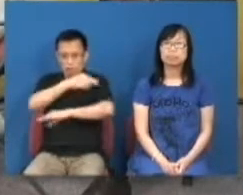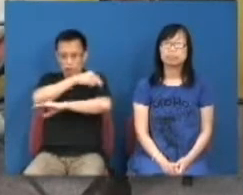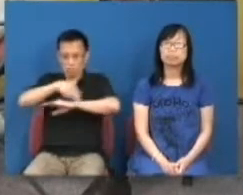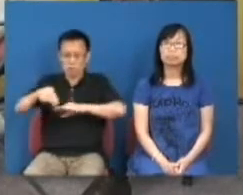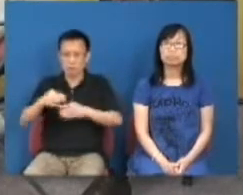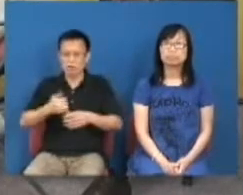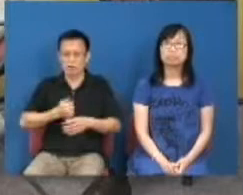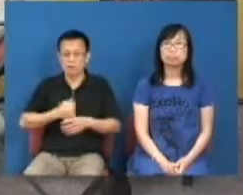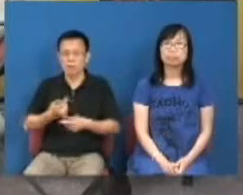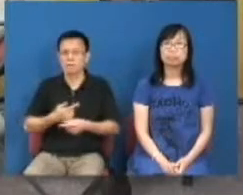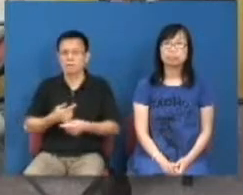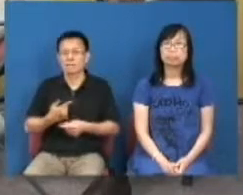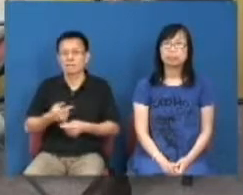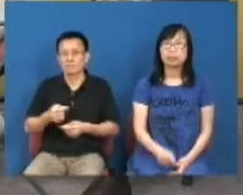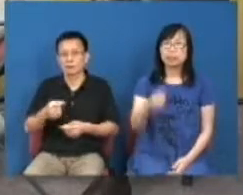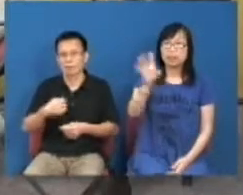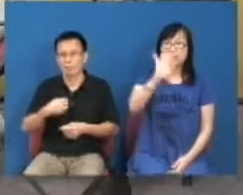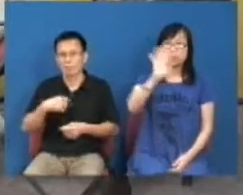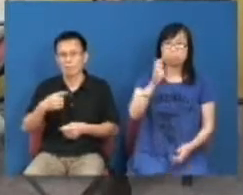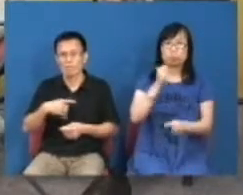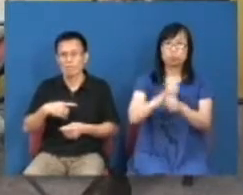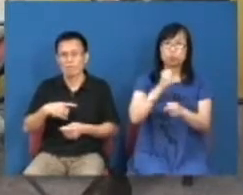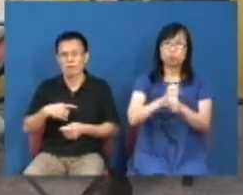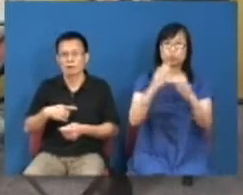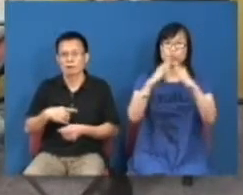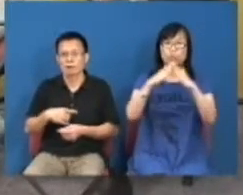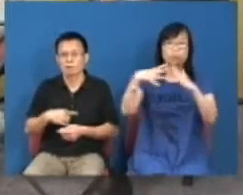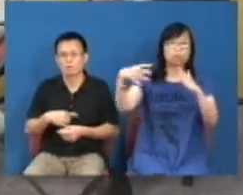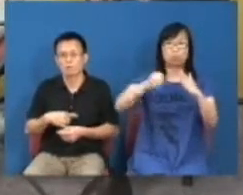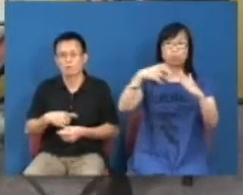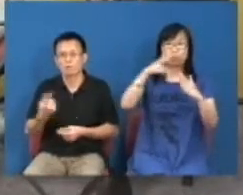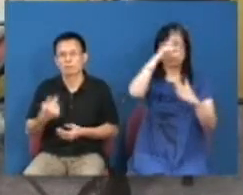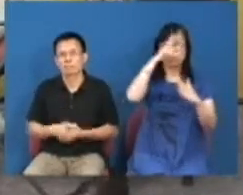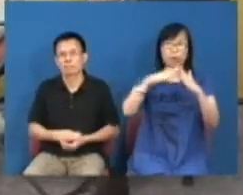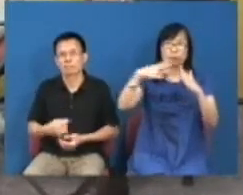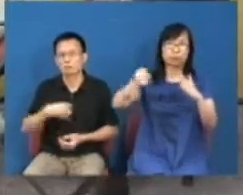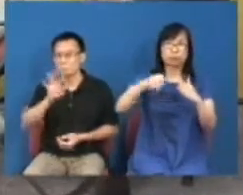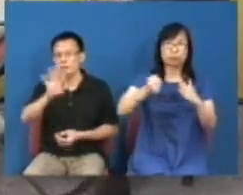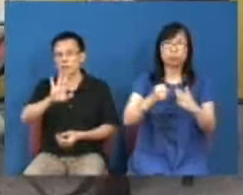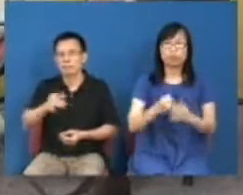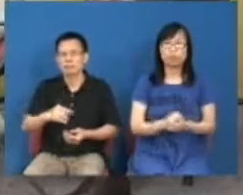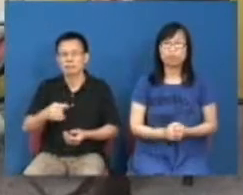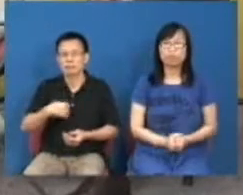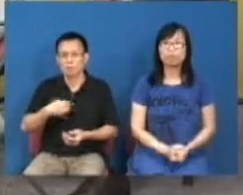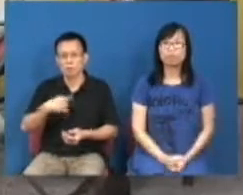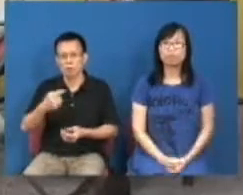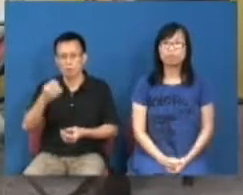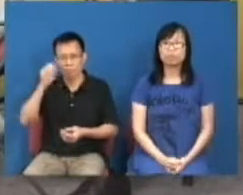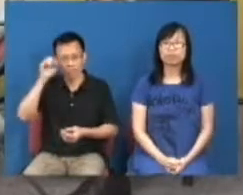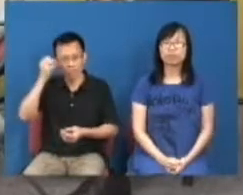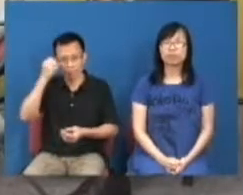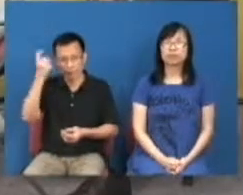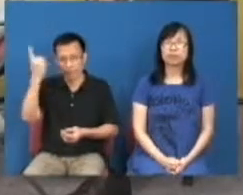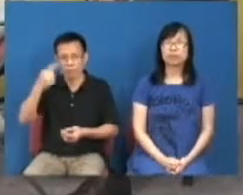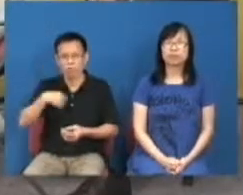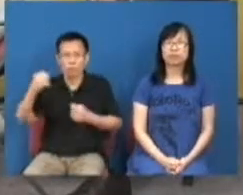他說用了排除法了， 即是你不會做了屋宇署署長了， 不 是前屋宇署署長 簡單，因為我發覺我們兩個浴室